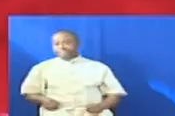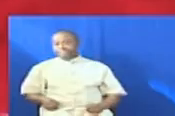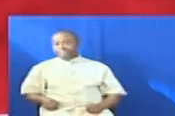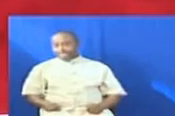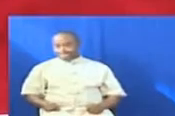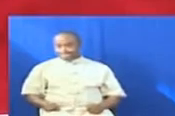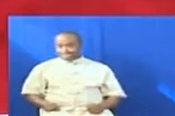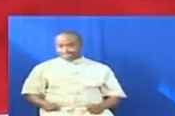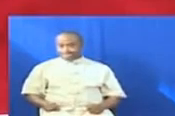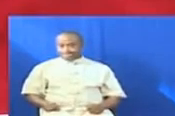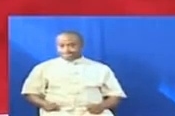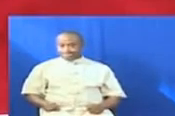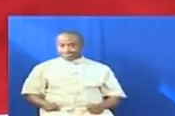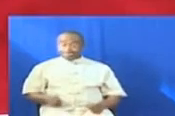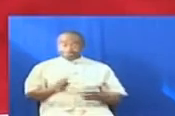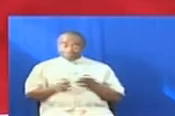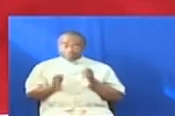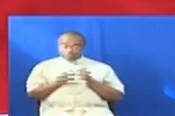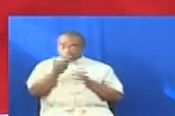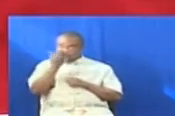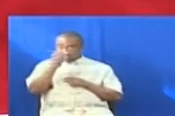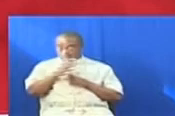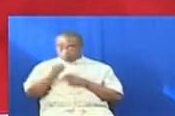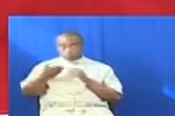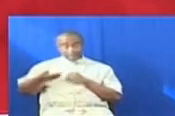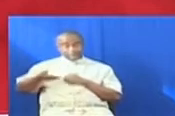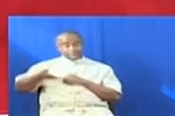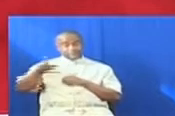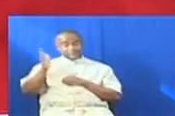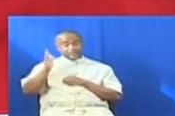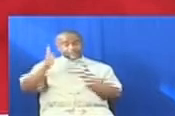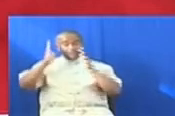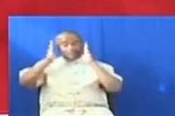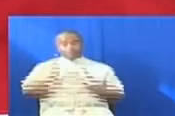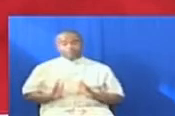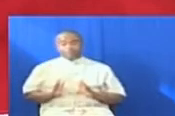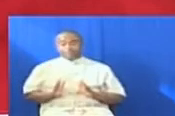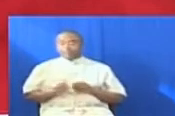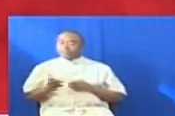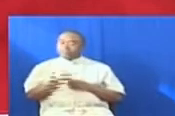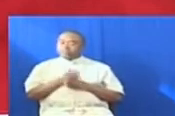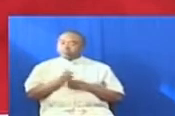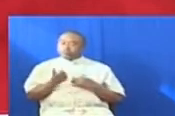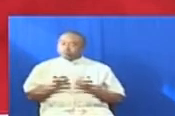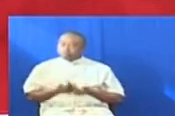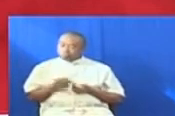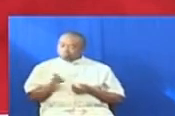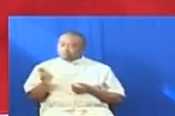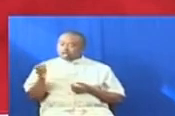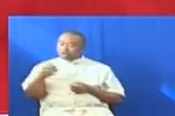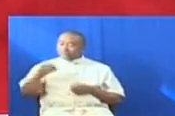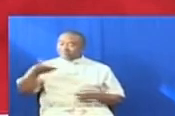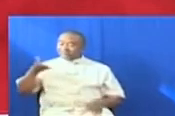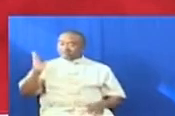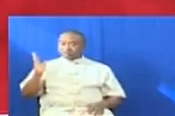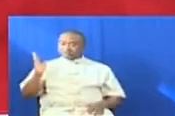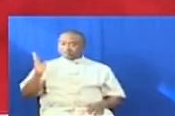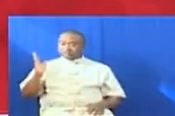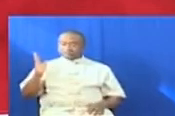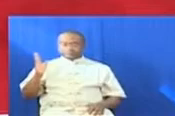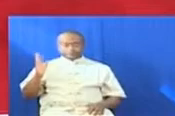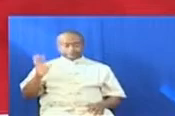ambalo linahusu serikali kuu, Mheshimiwa Naibu Spika, ni kuhusu hoja za serikali